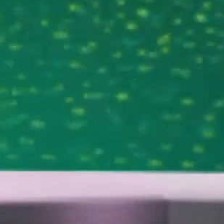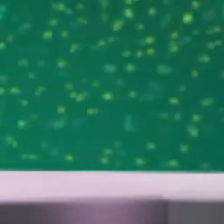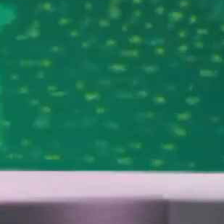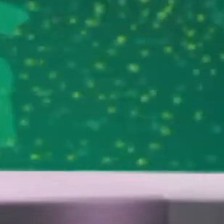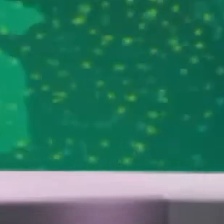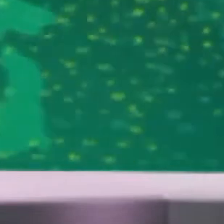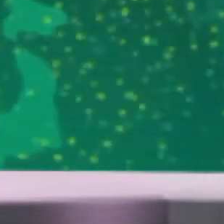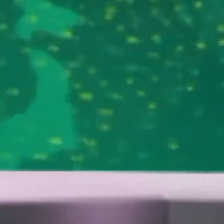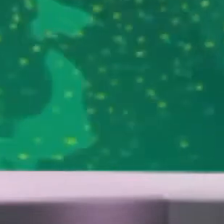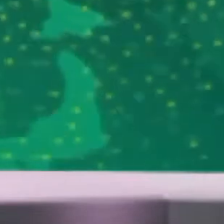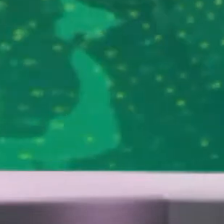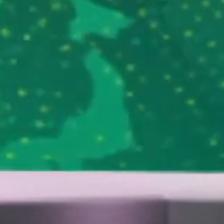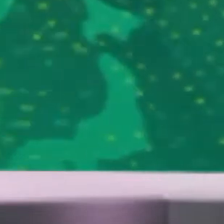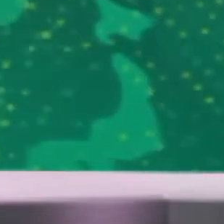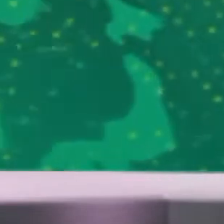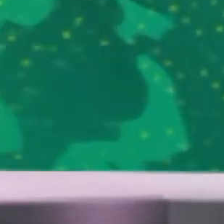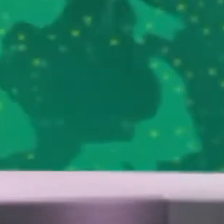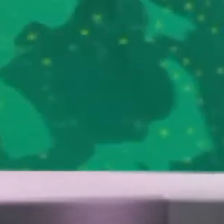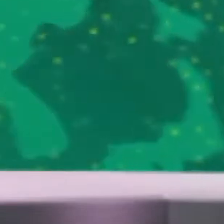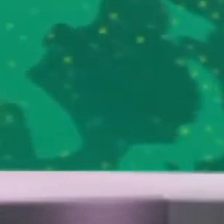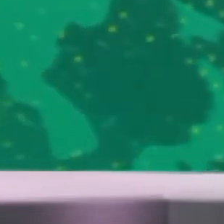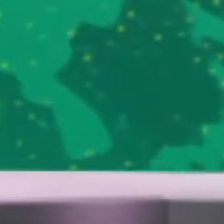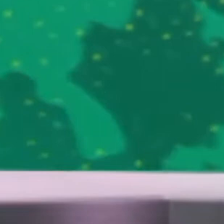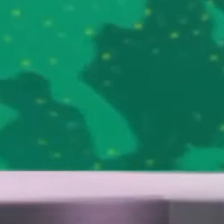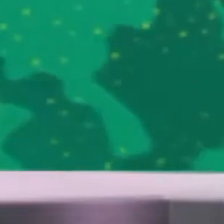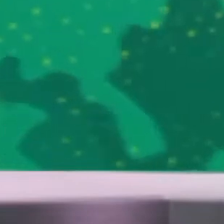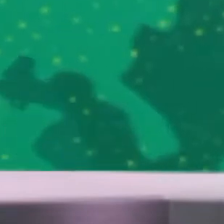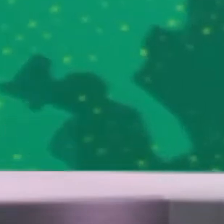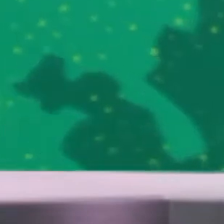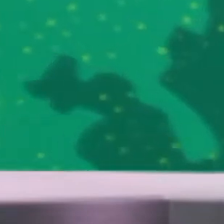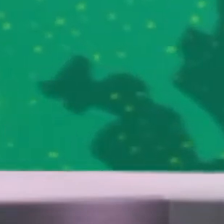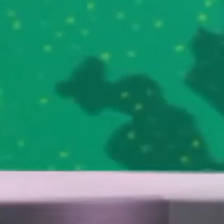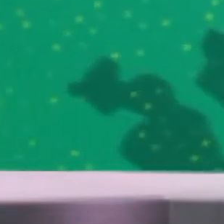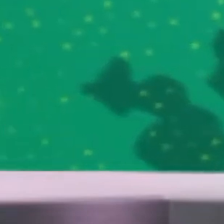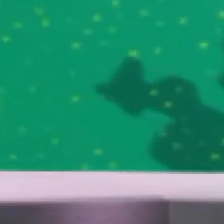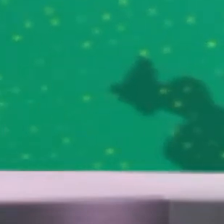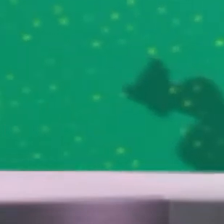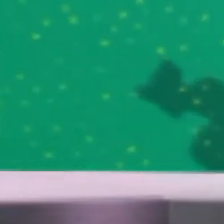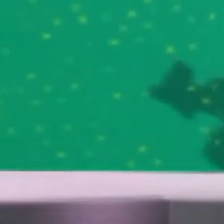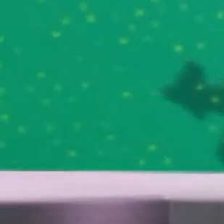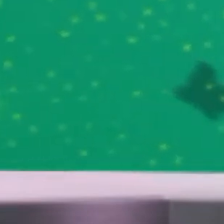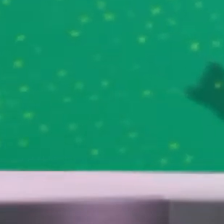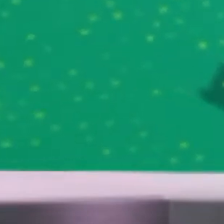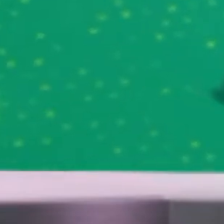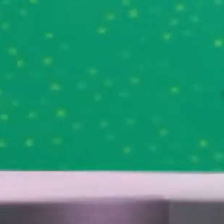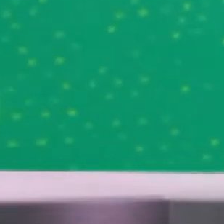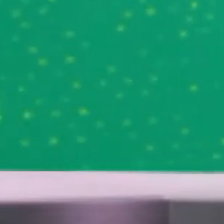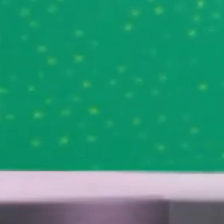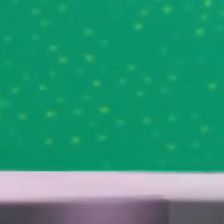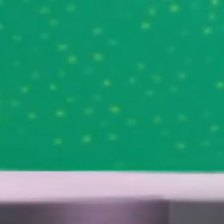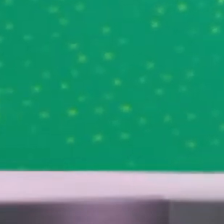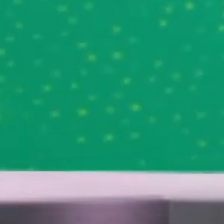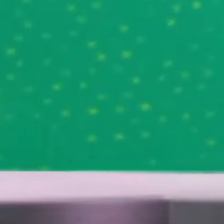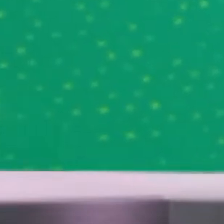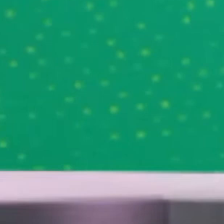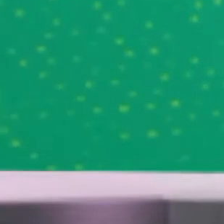Назарбаевқа COVID-19-дан толықтай айығуын және тезірек сауығып кетуін тілеймін. Бұл елдеріміз үшін аса қиын кезең.